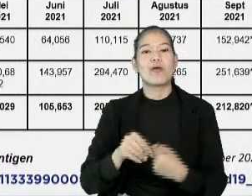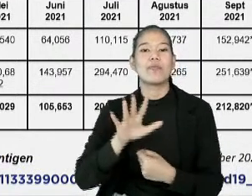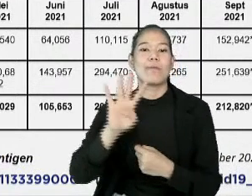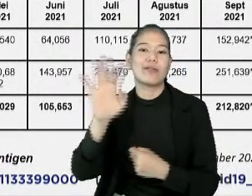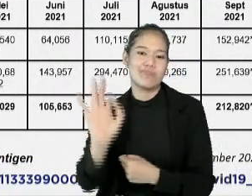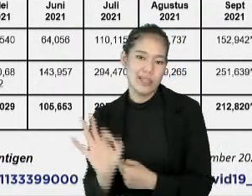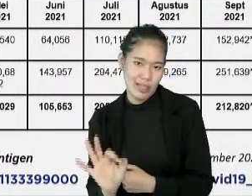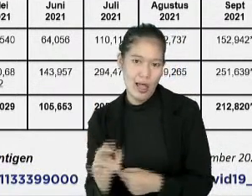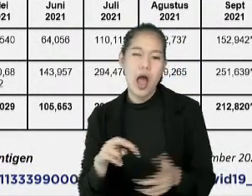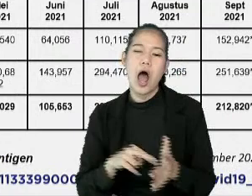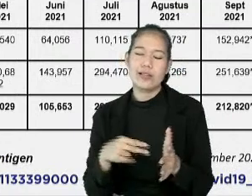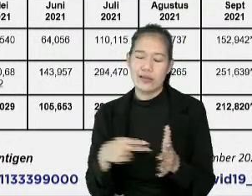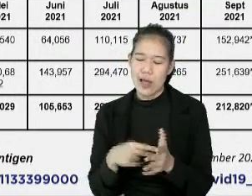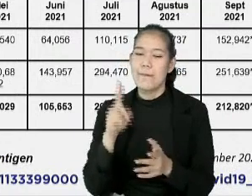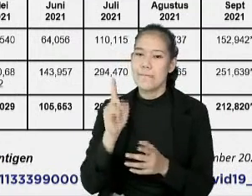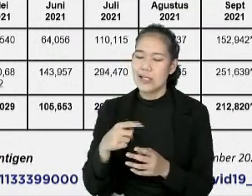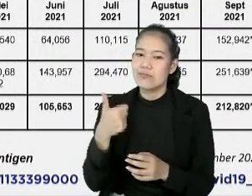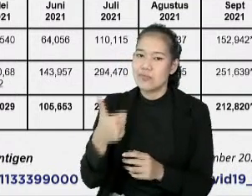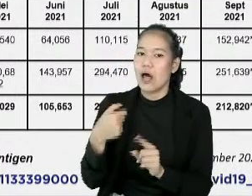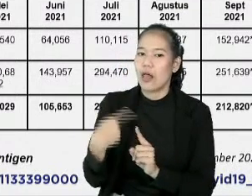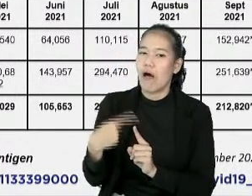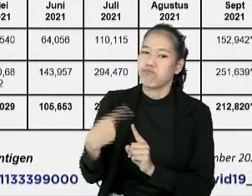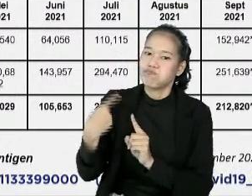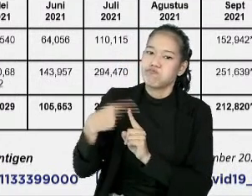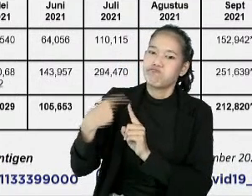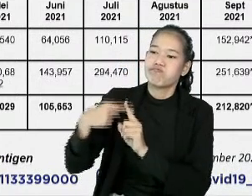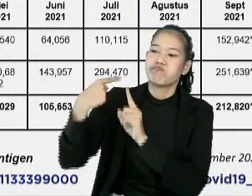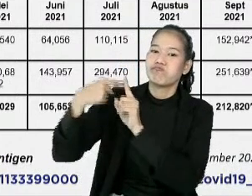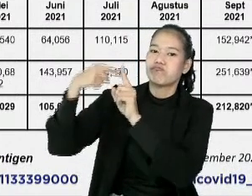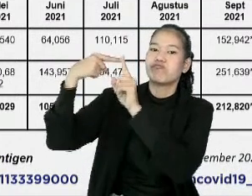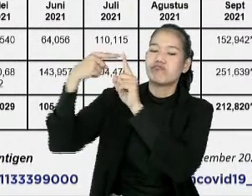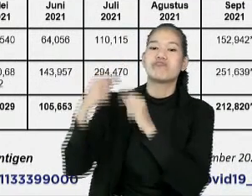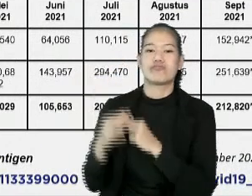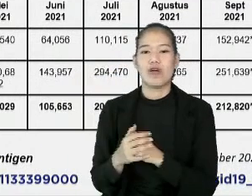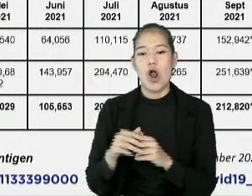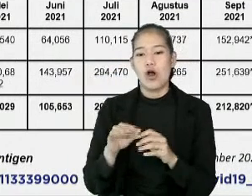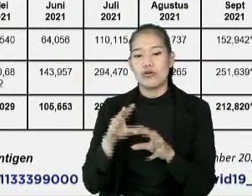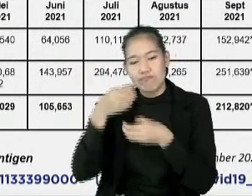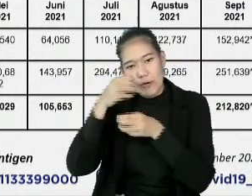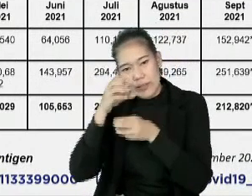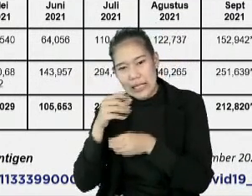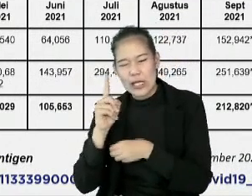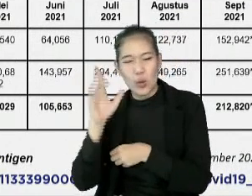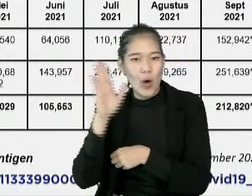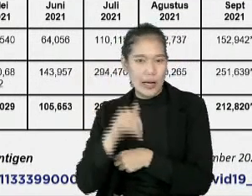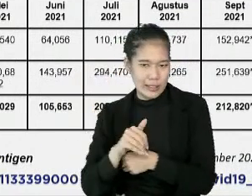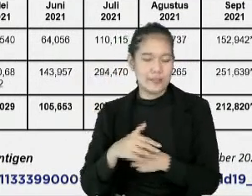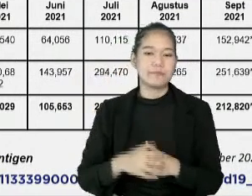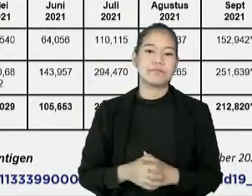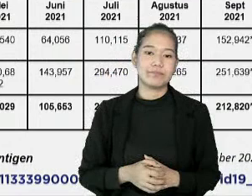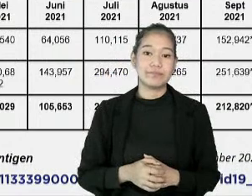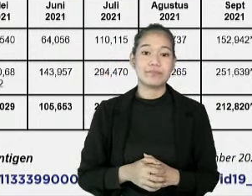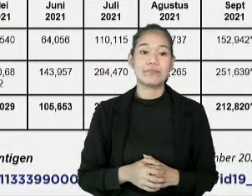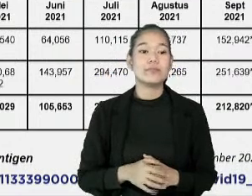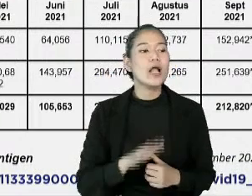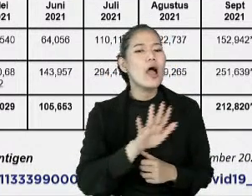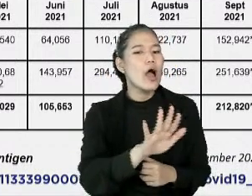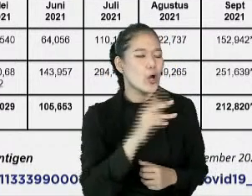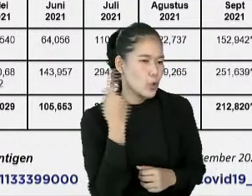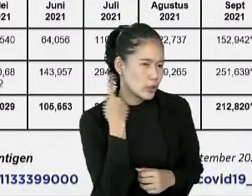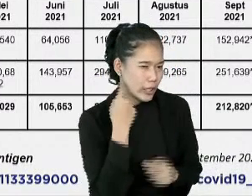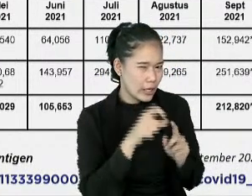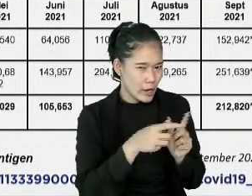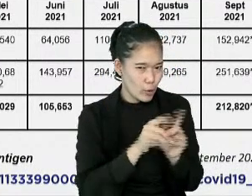jadi memang masih terus meningkat lah kalau kita lihat jumlah pemeriksaan hariannya tetapi